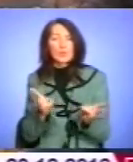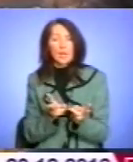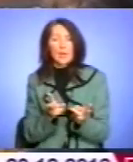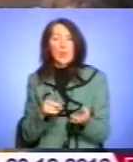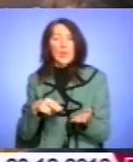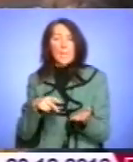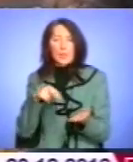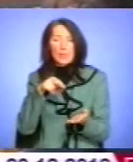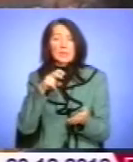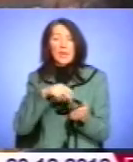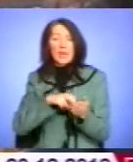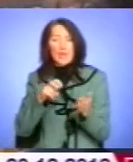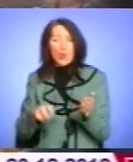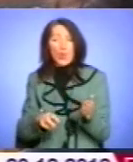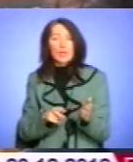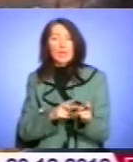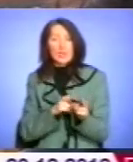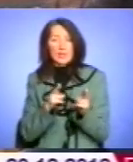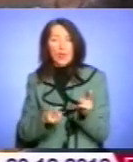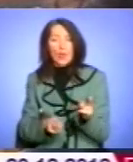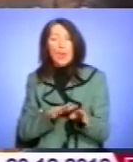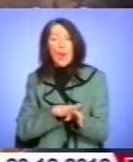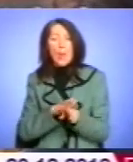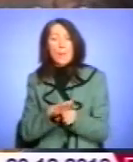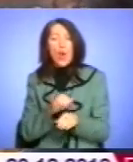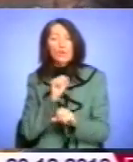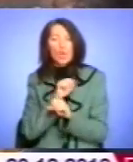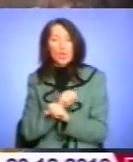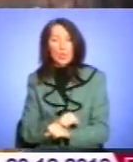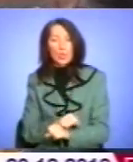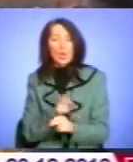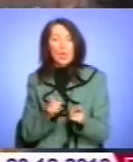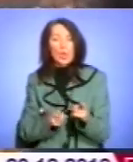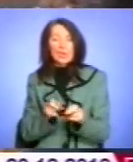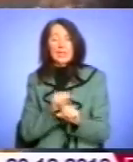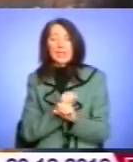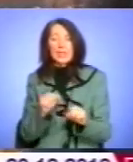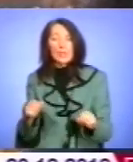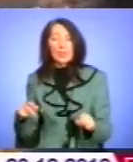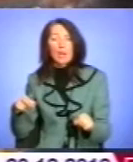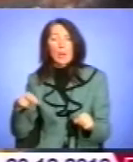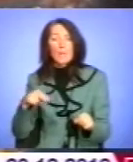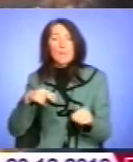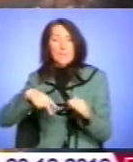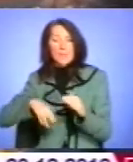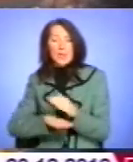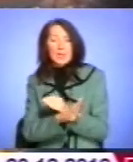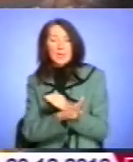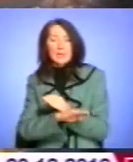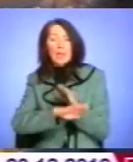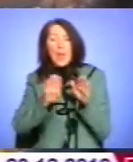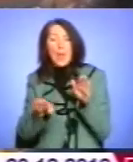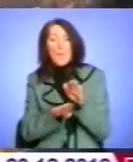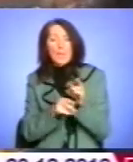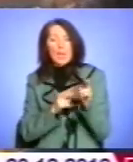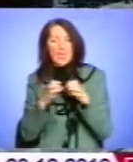і спускатися з вагона при повній зупинці поїзда. І не можна перелазити попід вагони. Ні в якому разі. Це